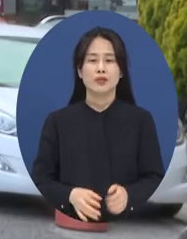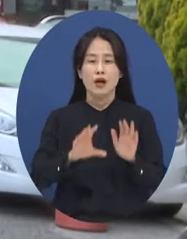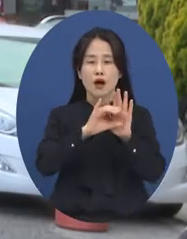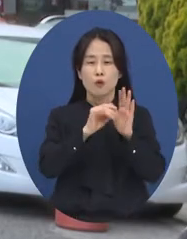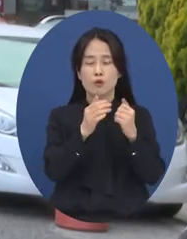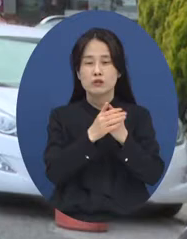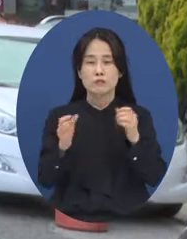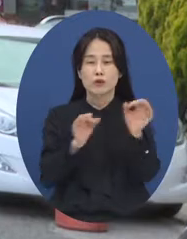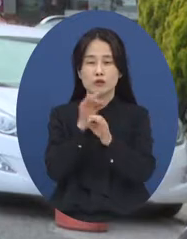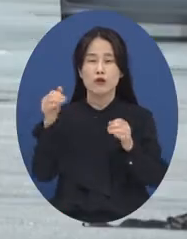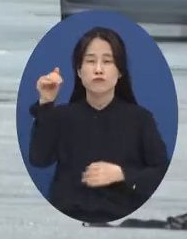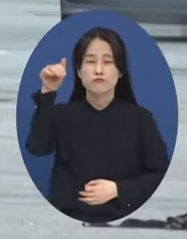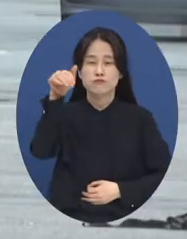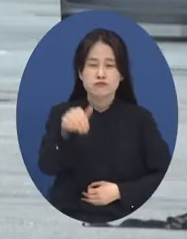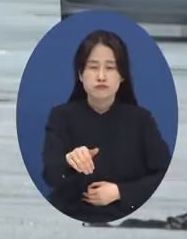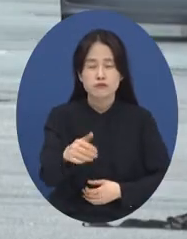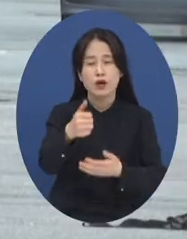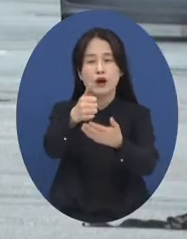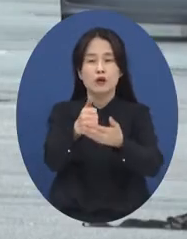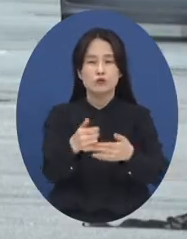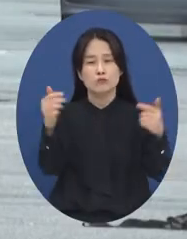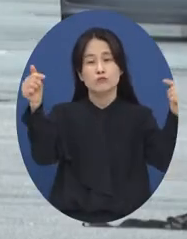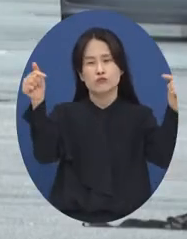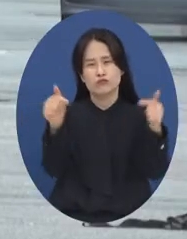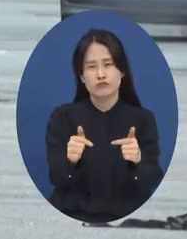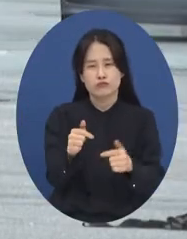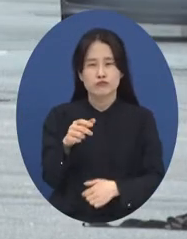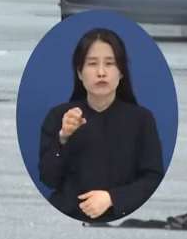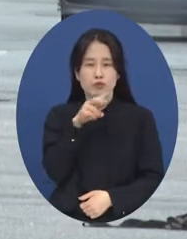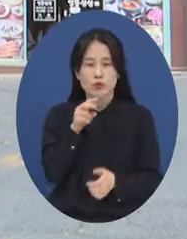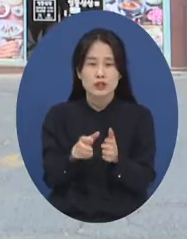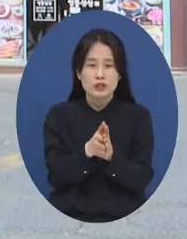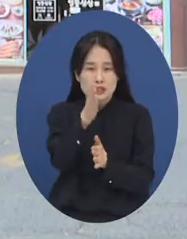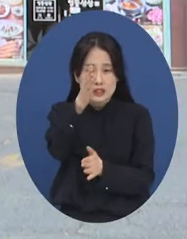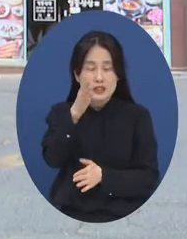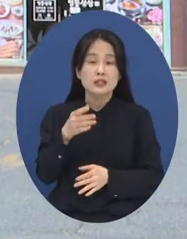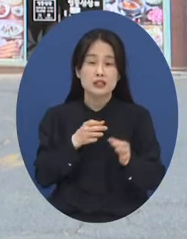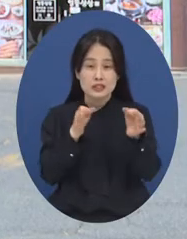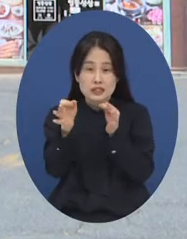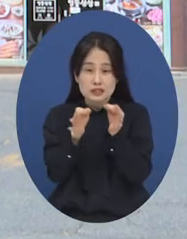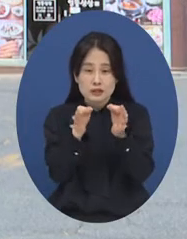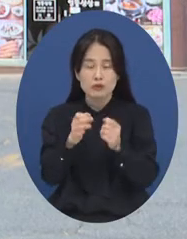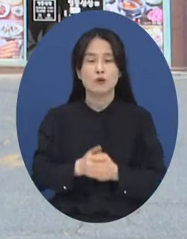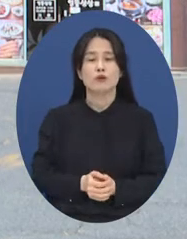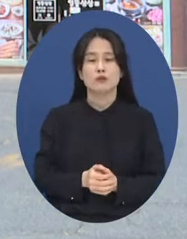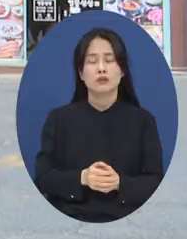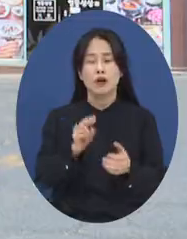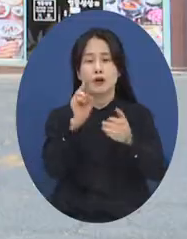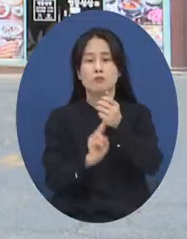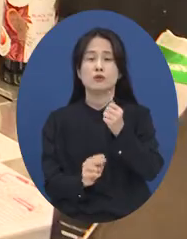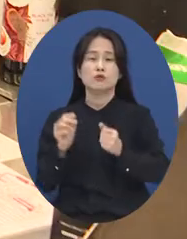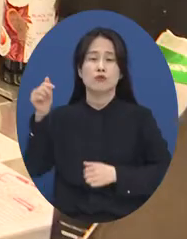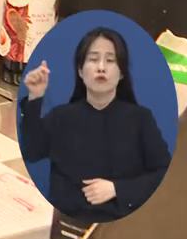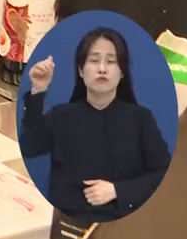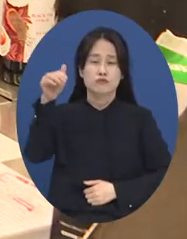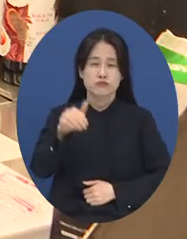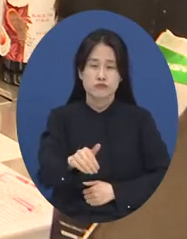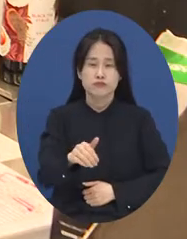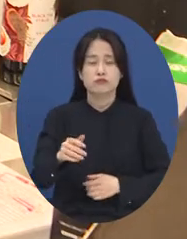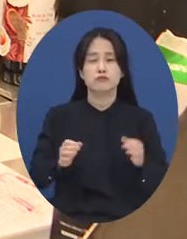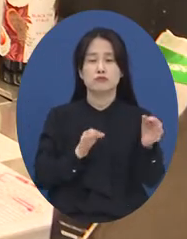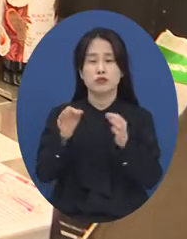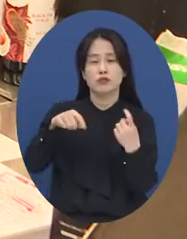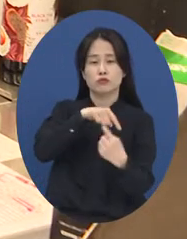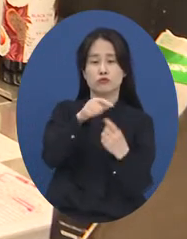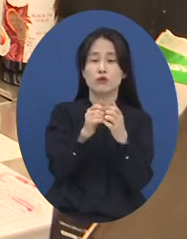코로나19로 직격탄을 맞아 오가는 손님 발길이 뜸한 용인시의 한 골목 상권. 평균 매출이 크게 줄어들면서 가게를